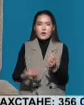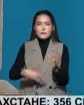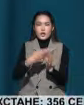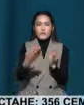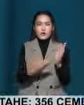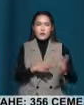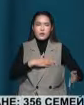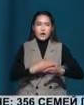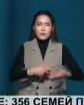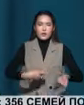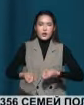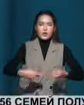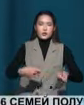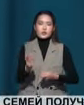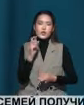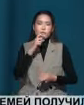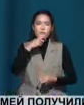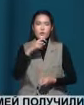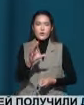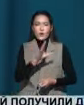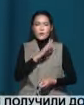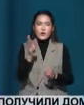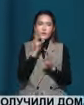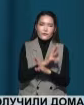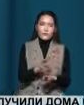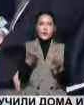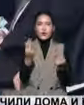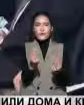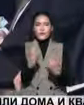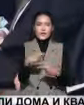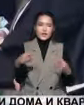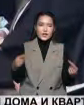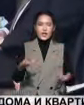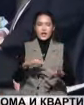взаимодействия в торгово-экономической, инвестиционной, финансовой, транспортно-логистической и